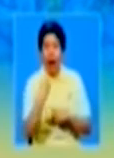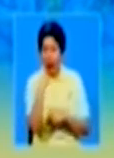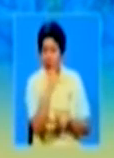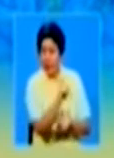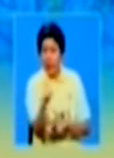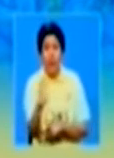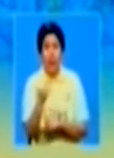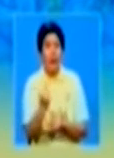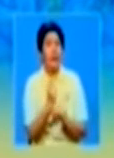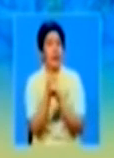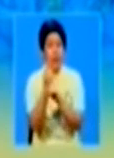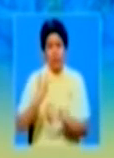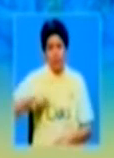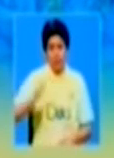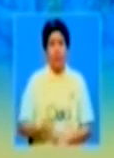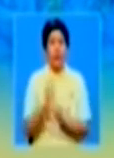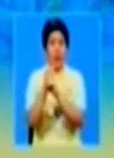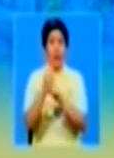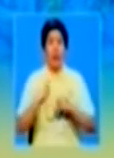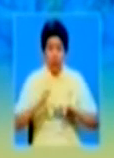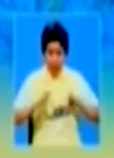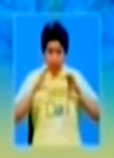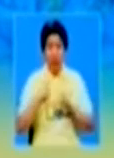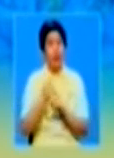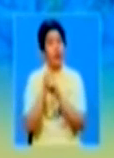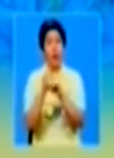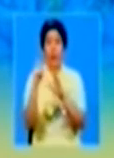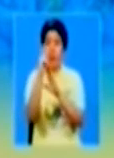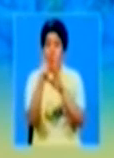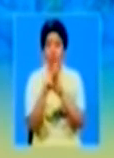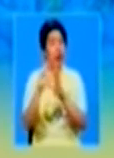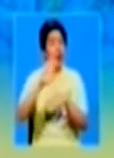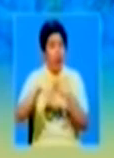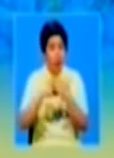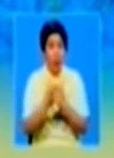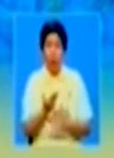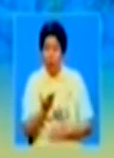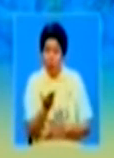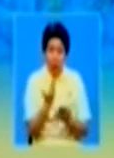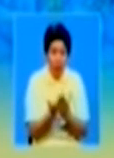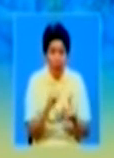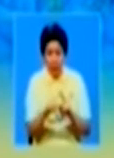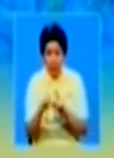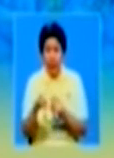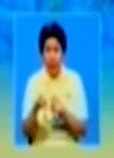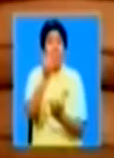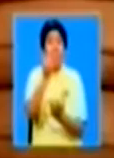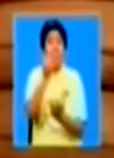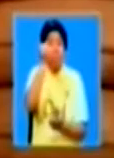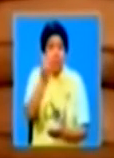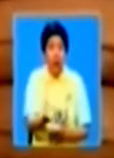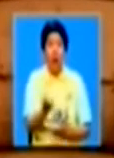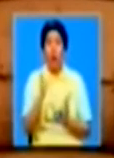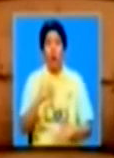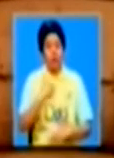ายโดยเฉพาะอย่างยิ่งในกรณีต้องเร่งระบายข้าวให้เร็วขึ้นส่วนของการสอบสวนคดีในเรื่องของการเรียกร้องค่าเสียหายเพื่อให้เกิดความชัดเจนและสร้าง